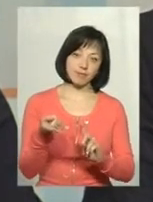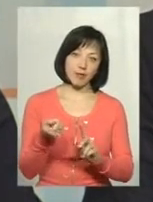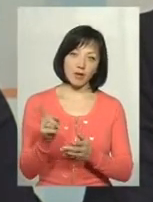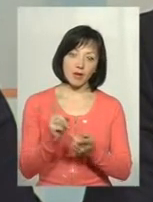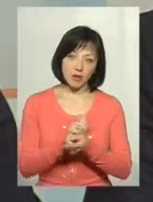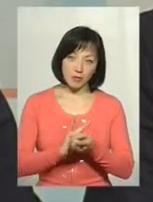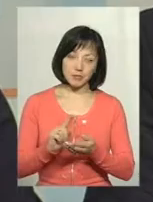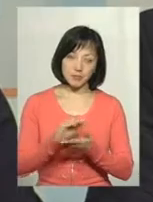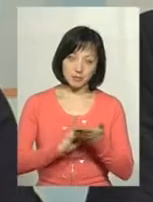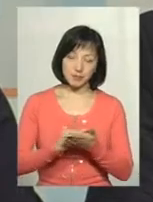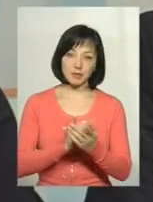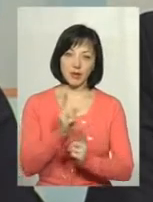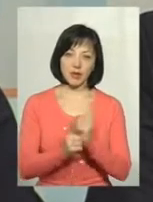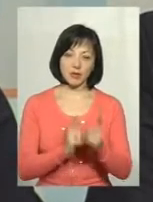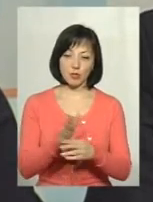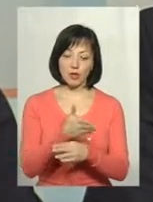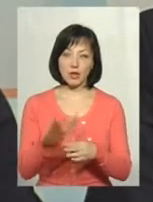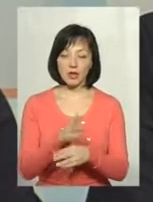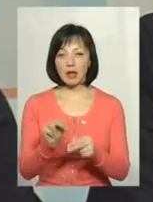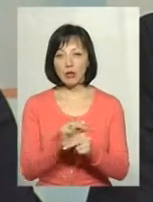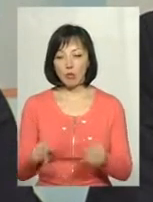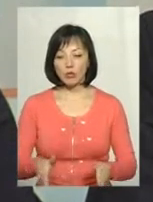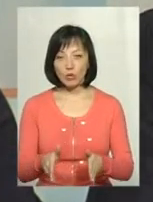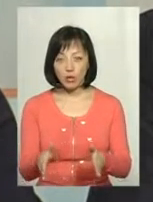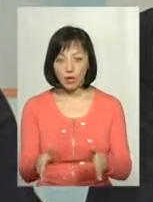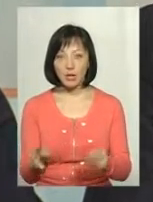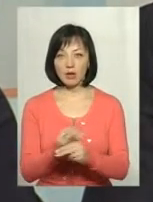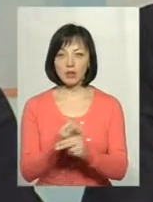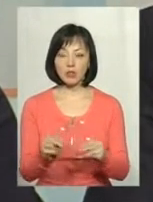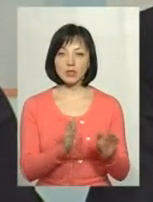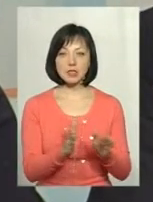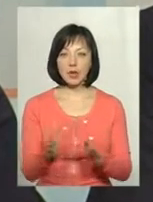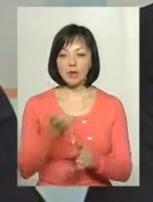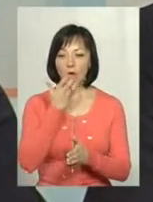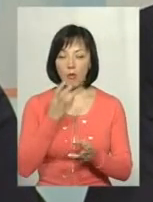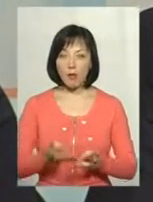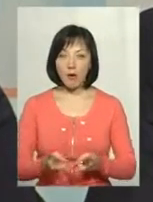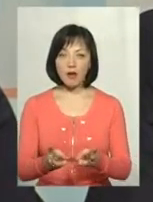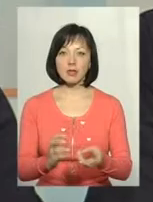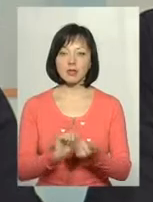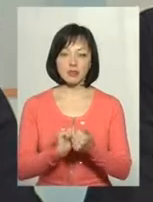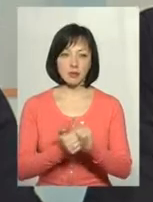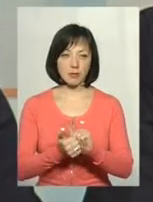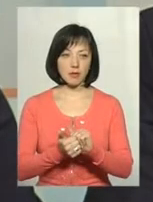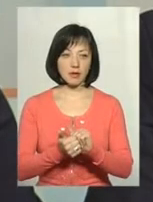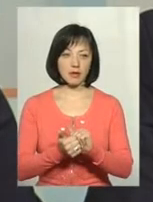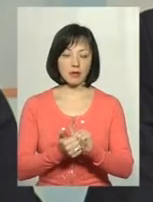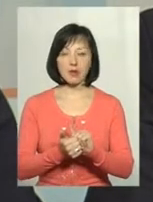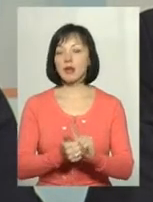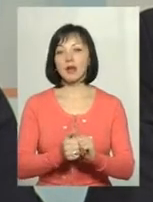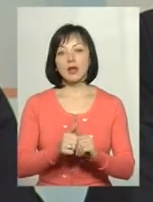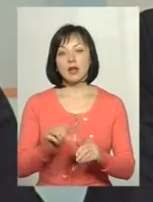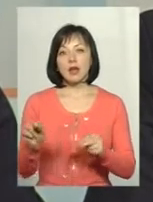ремонт комунальних доріг, так само ремонт системи опалення, ремонт даху